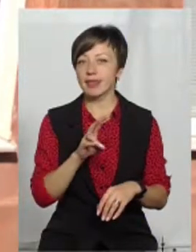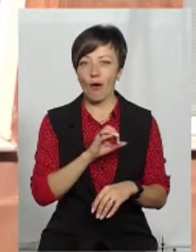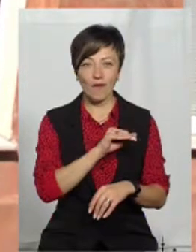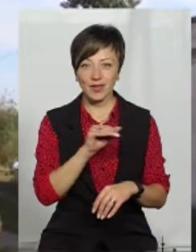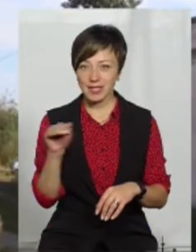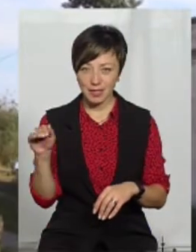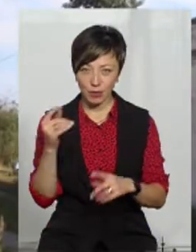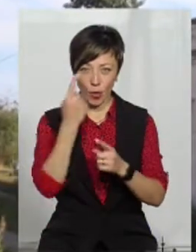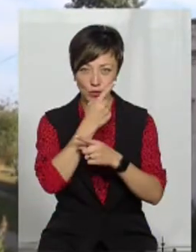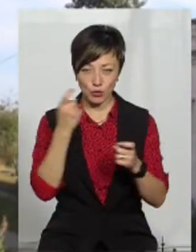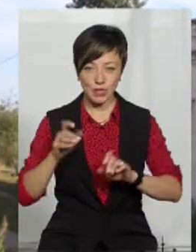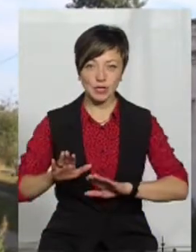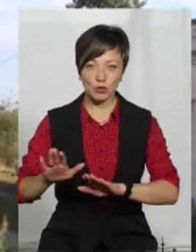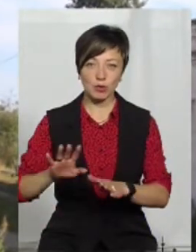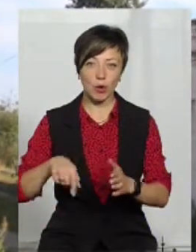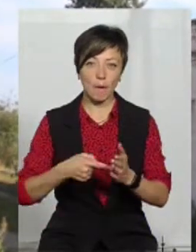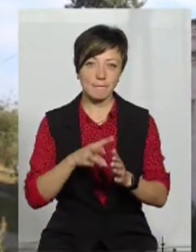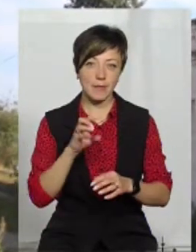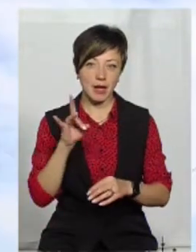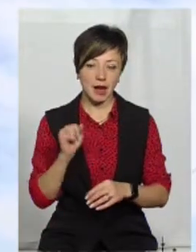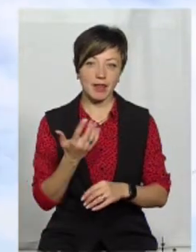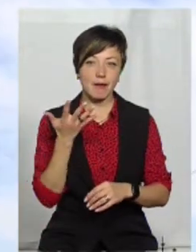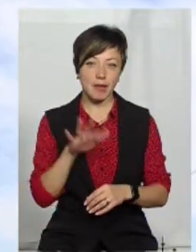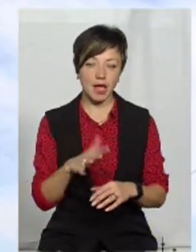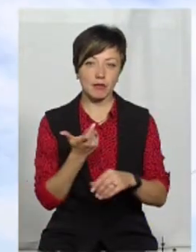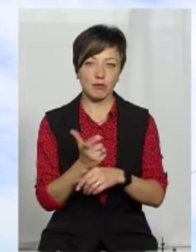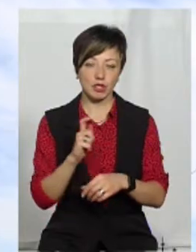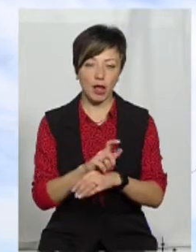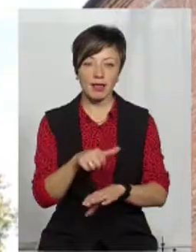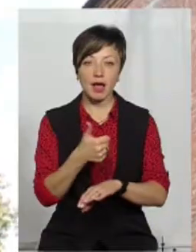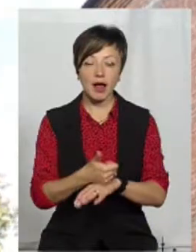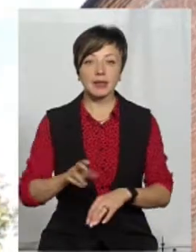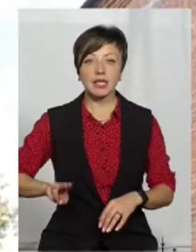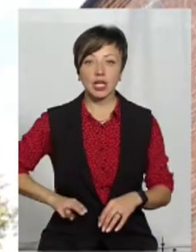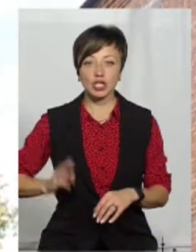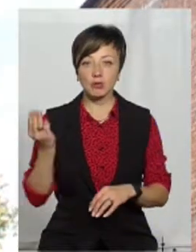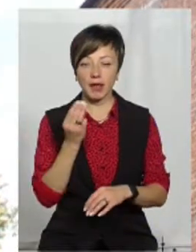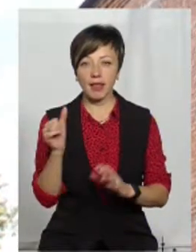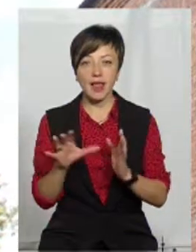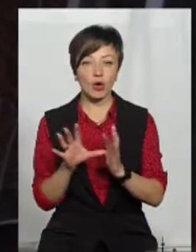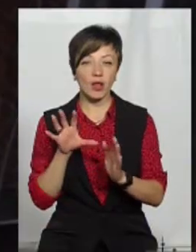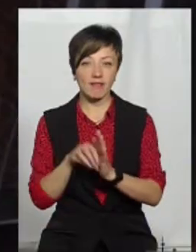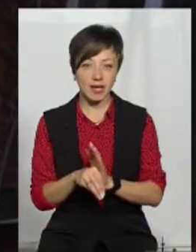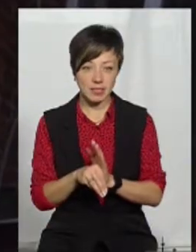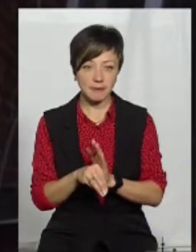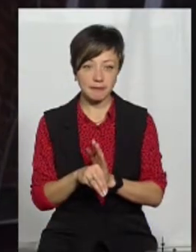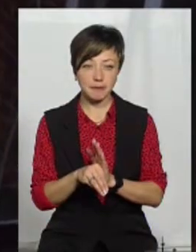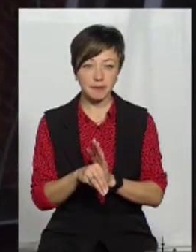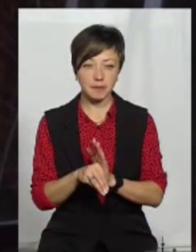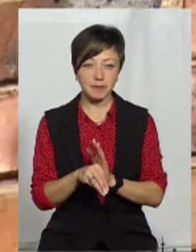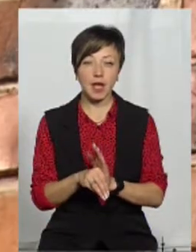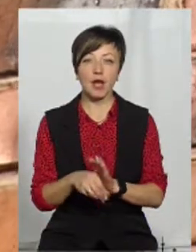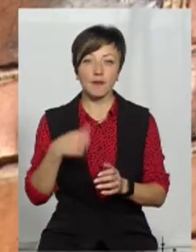але озвученими заступником мера, їх на 5 більше. Генеральний директор Шепетівка «Енергоінвесту» Олександр